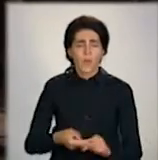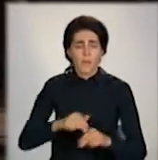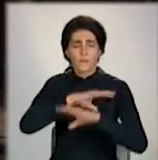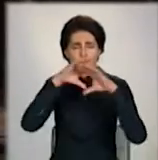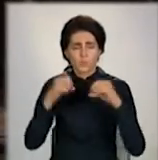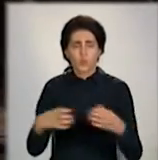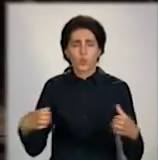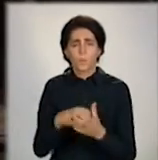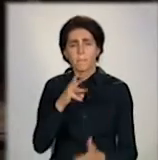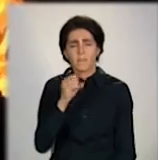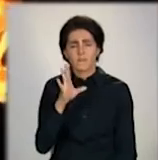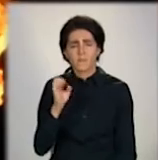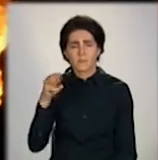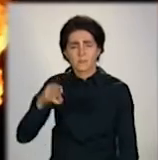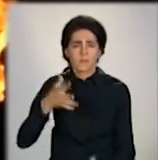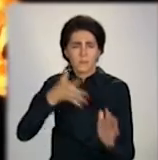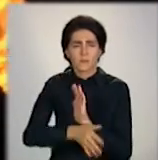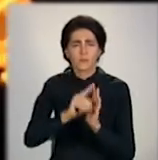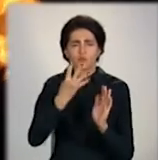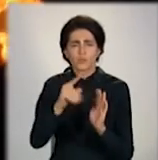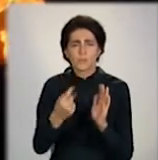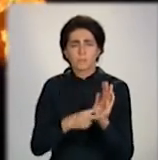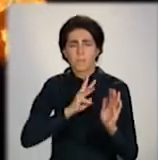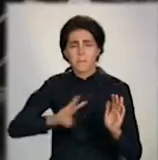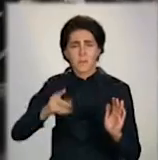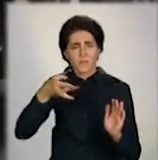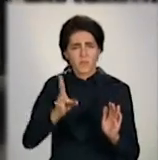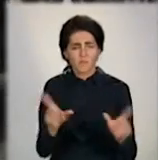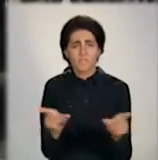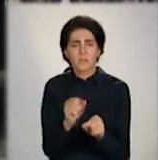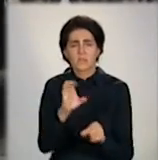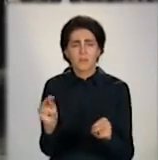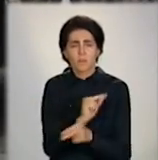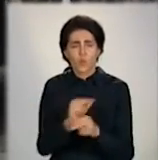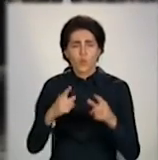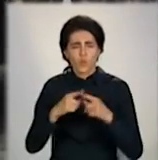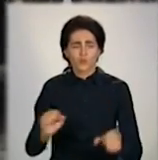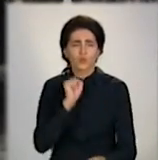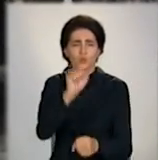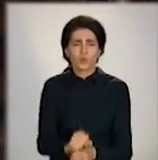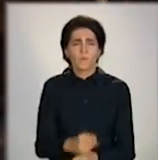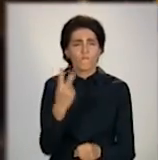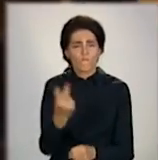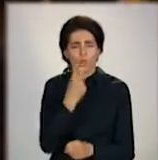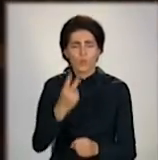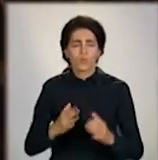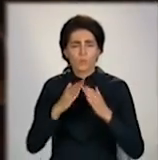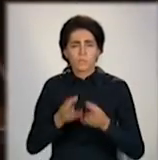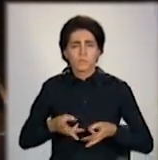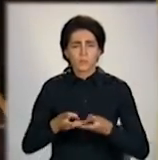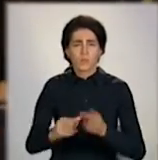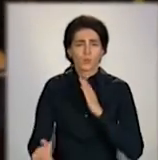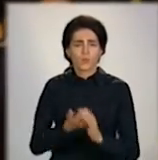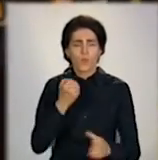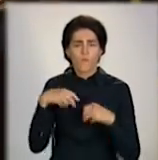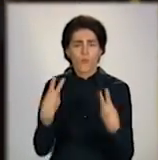група «Метінвест» витратила 4,7 мільйони гривень. Одночасно з ремонтом конвертера зупинили другу домену піч. На ній відновили